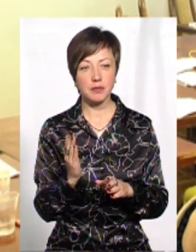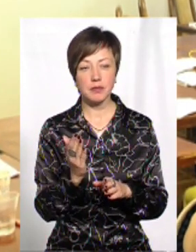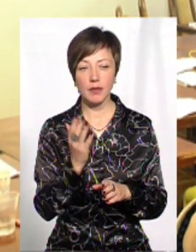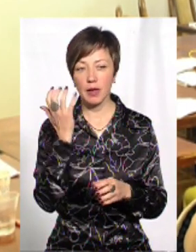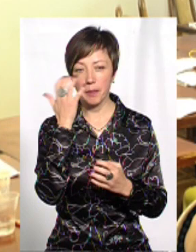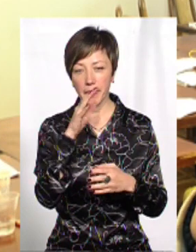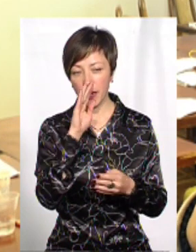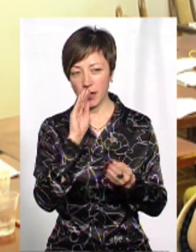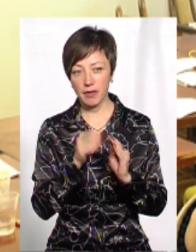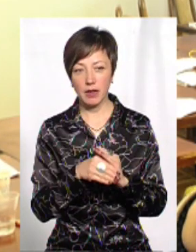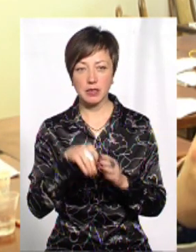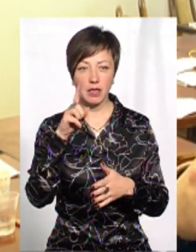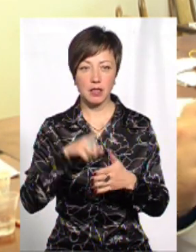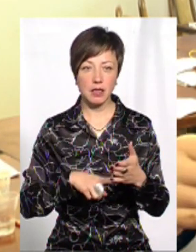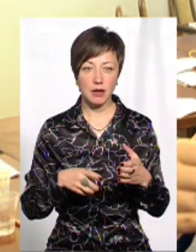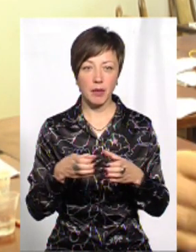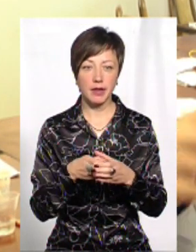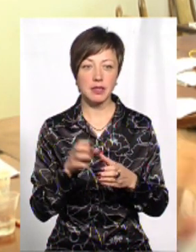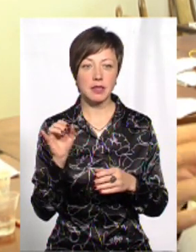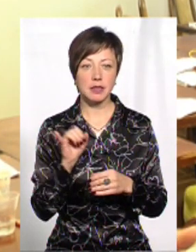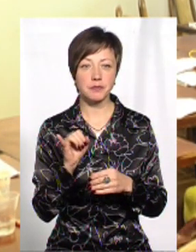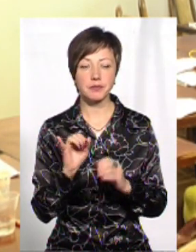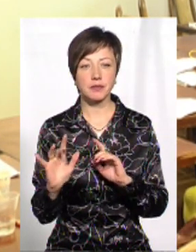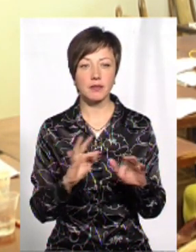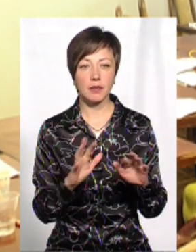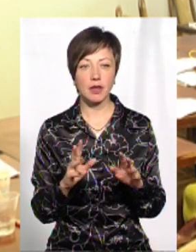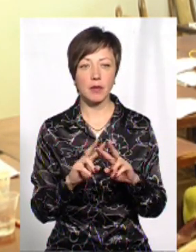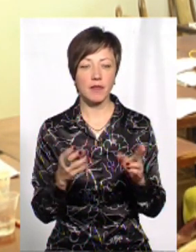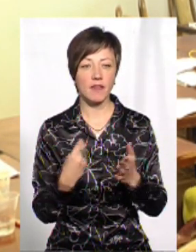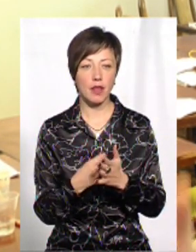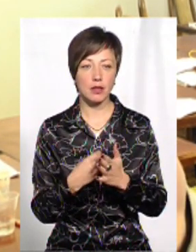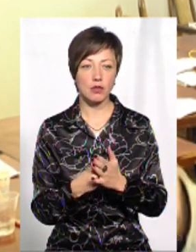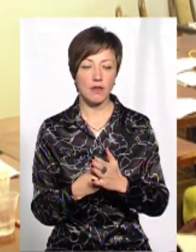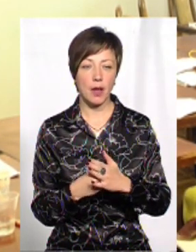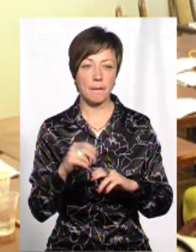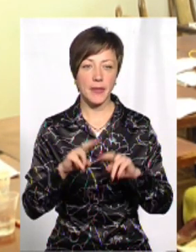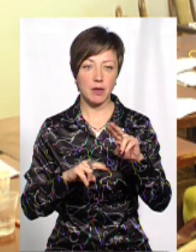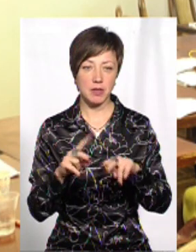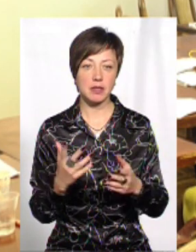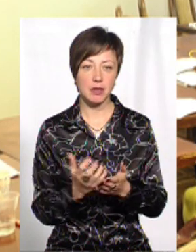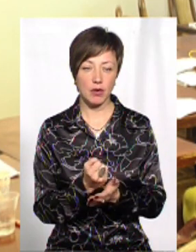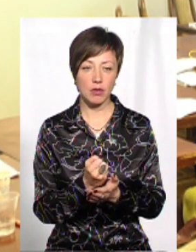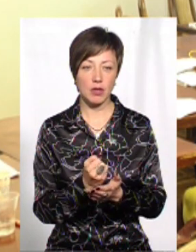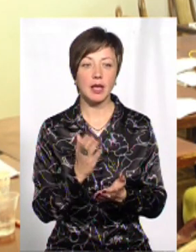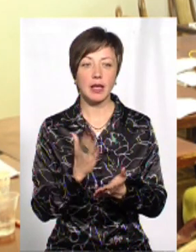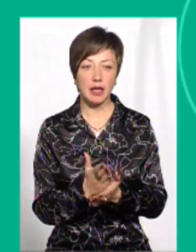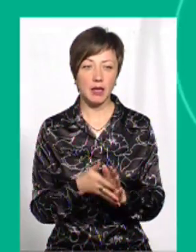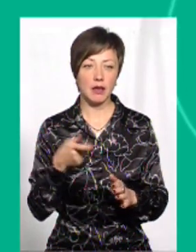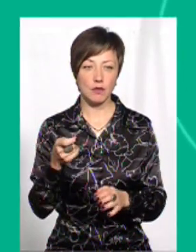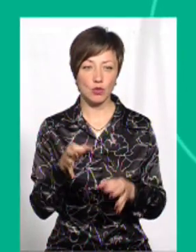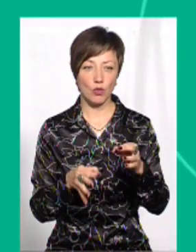прикриваються релігійними, да, і діють на принципі фінансових пірамід. І це також знаходиться в судовому